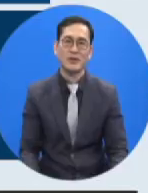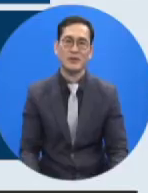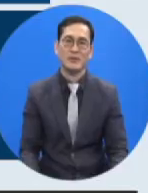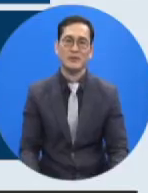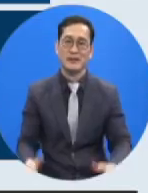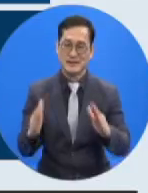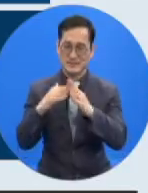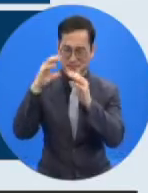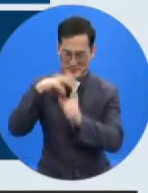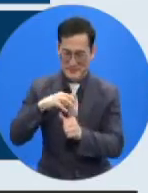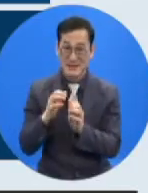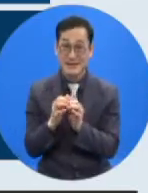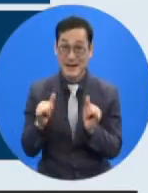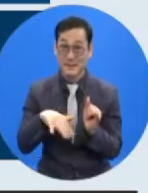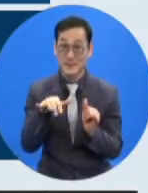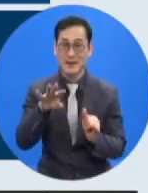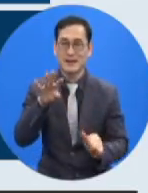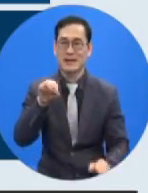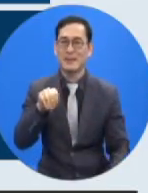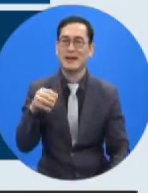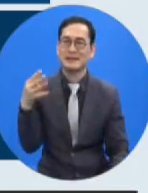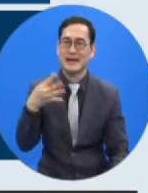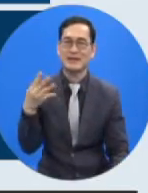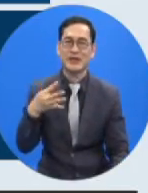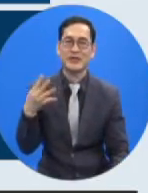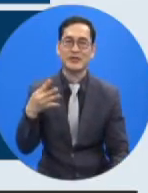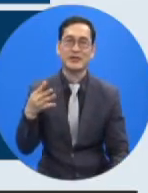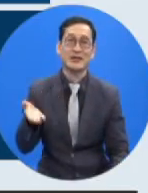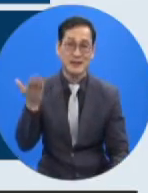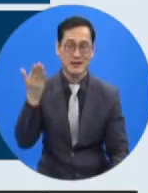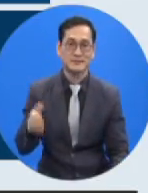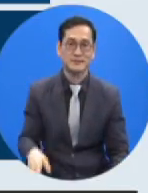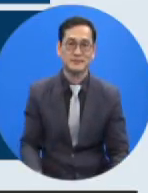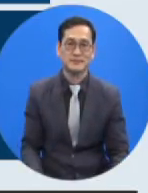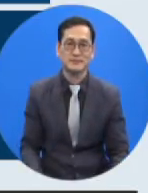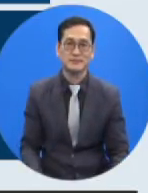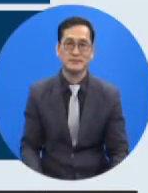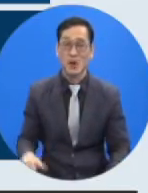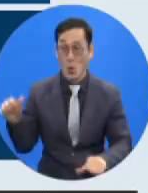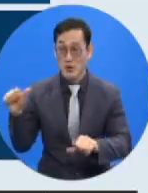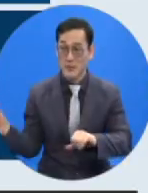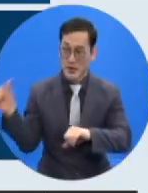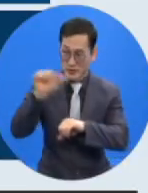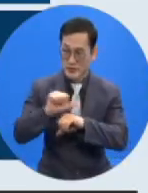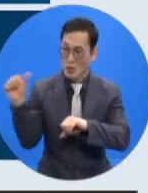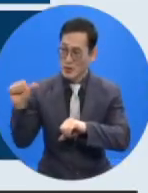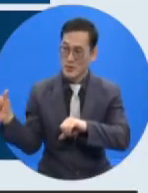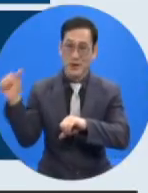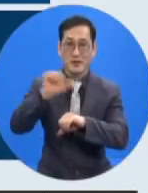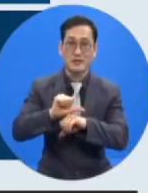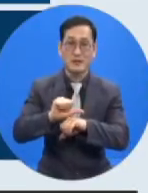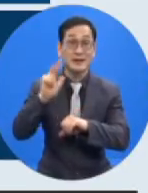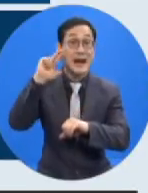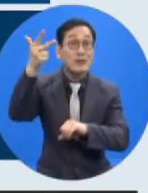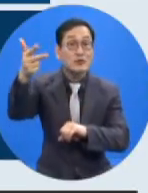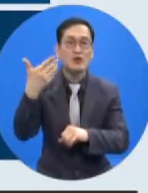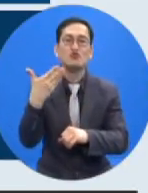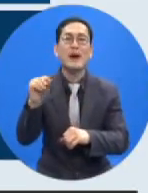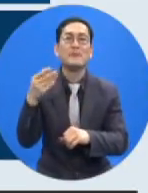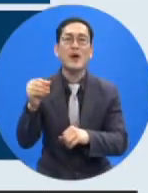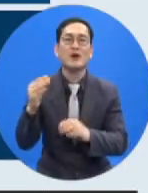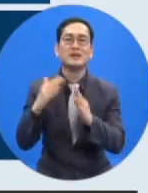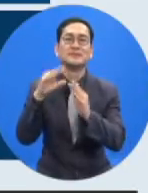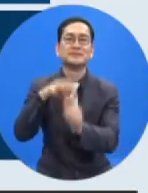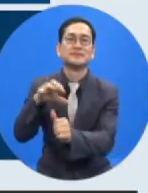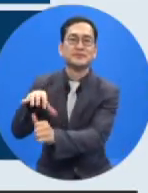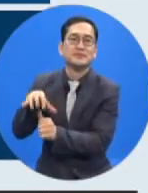자가격리자가 46,566명, 그제 기준으로 점점 많아지고 있어요. 매일 5,000명가량 증가하고 있는데 다음 주에는 9만 명이 예상된다라는